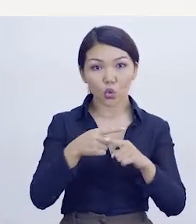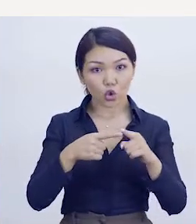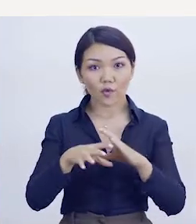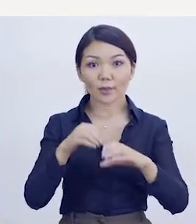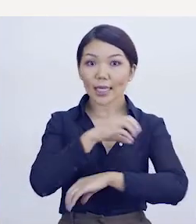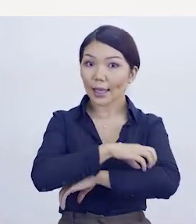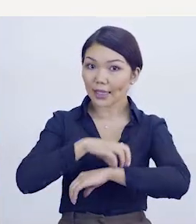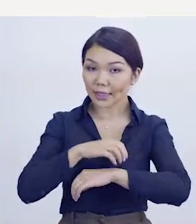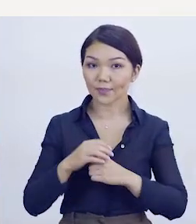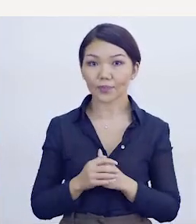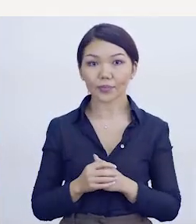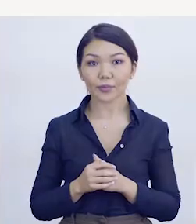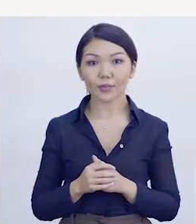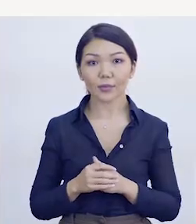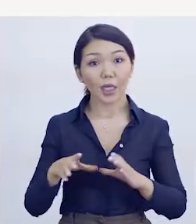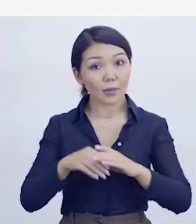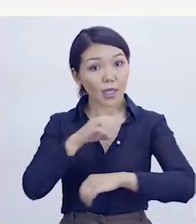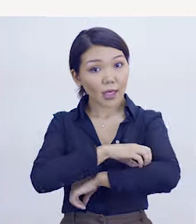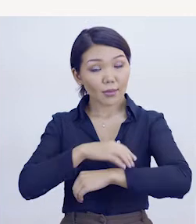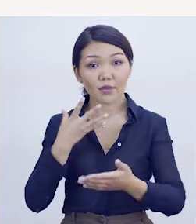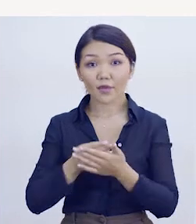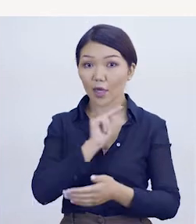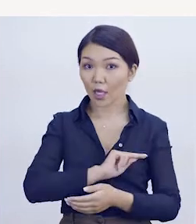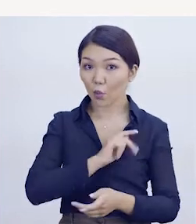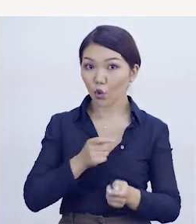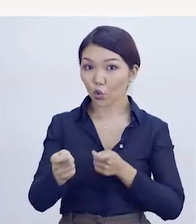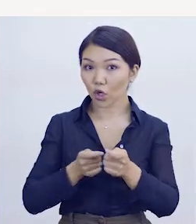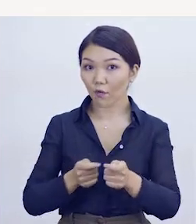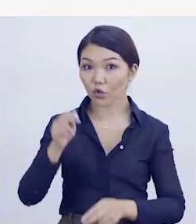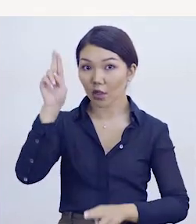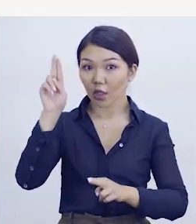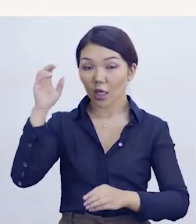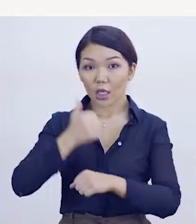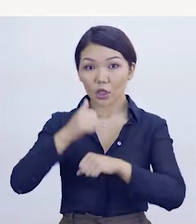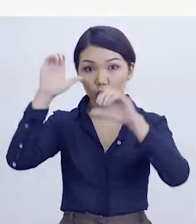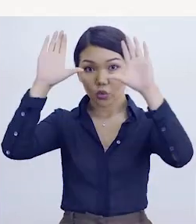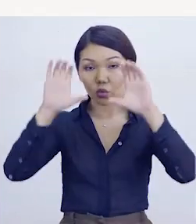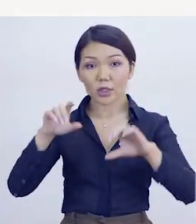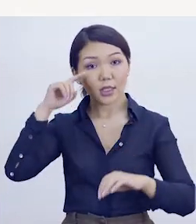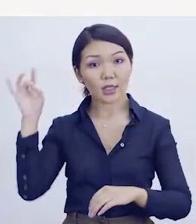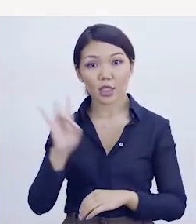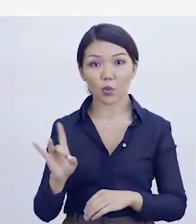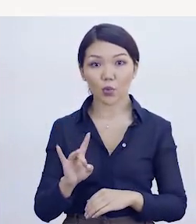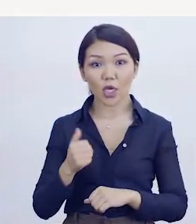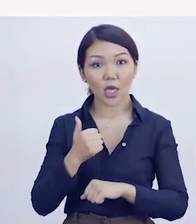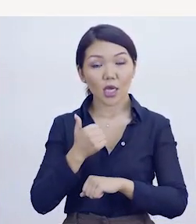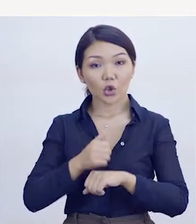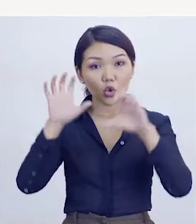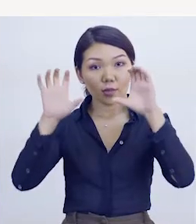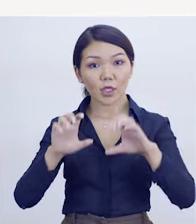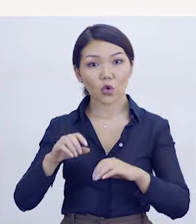2464 участковые избирательные комиссии. Избирательные комиссии в своей деятельности руководствуются Конституцией Кыргызской